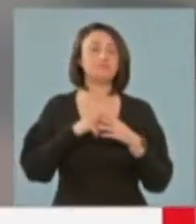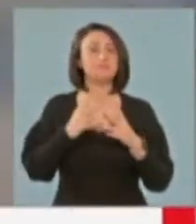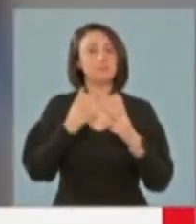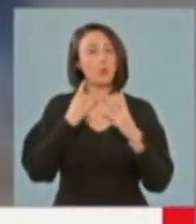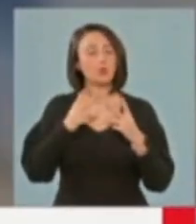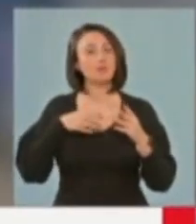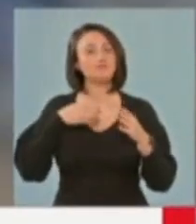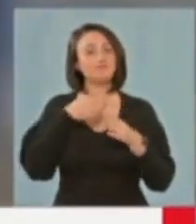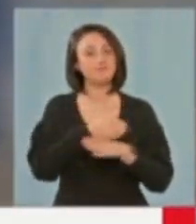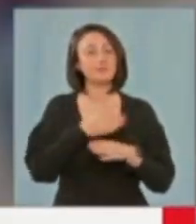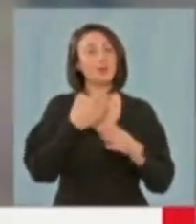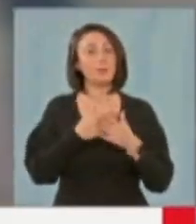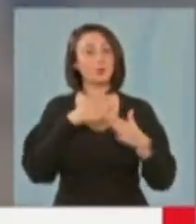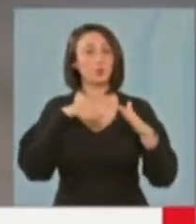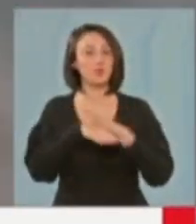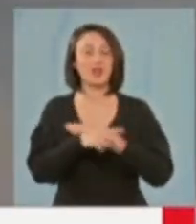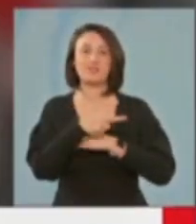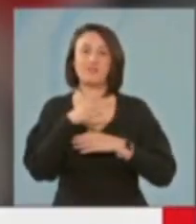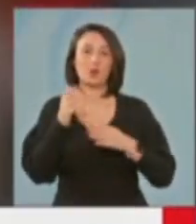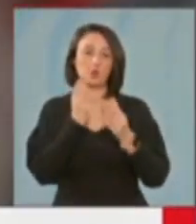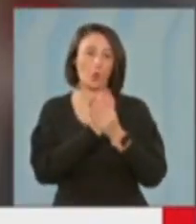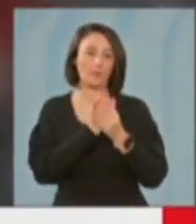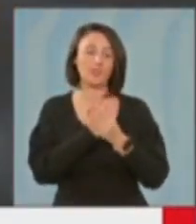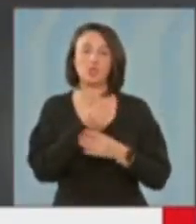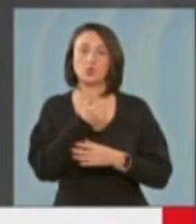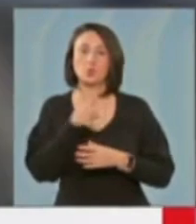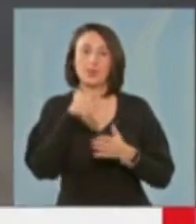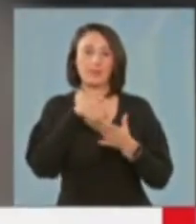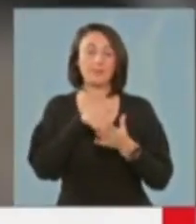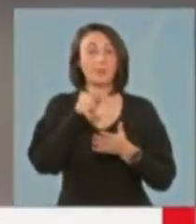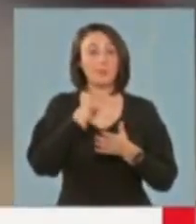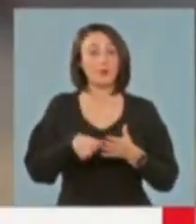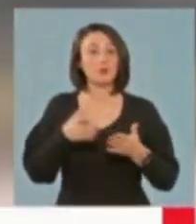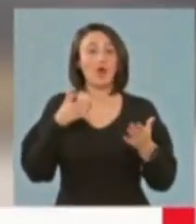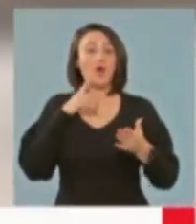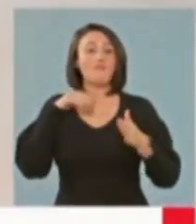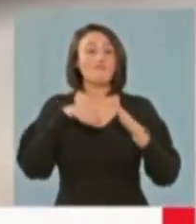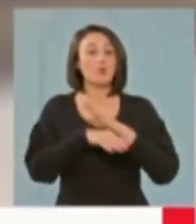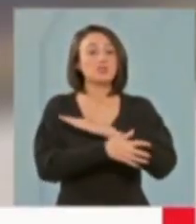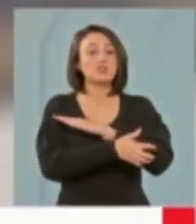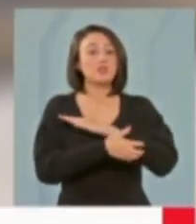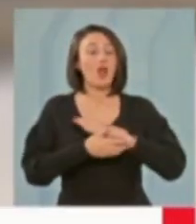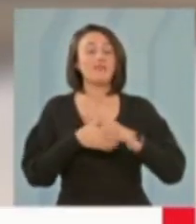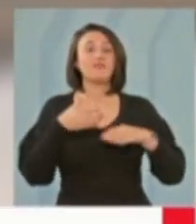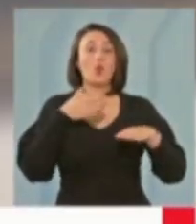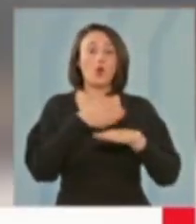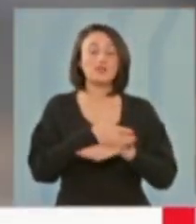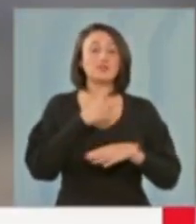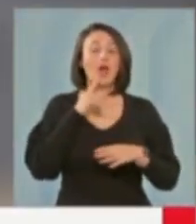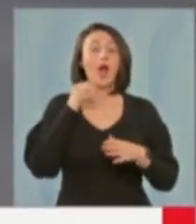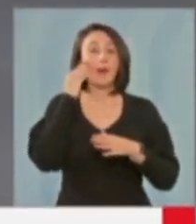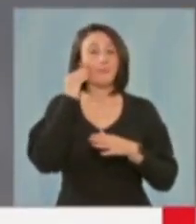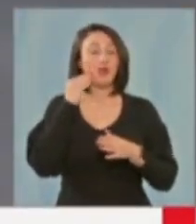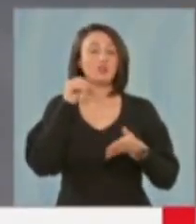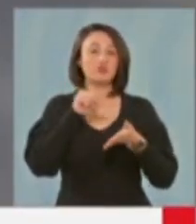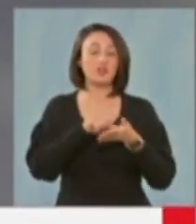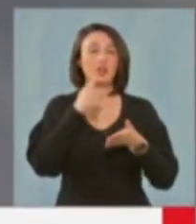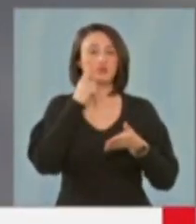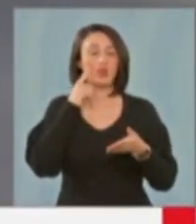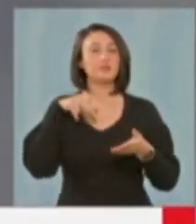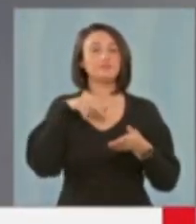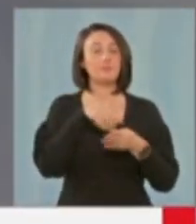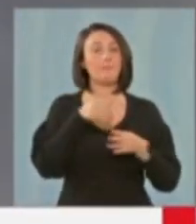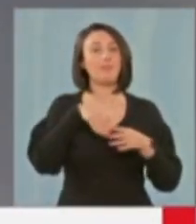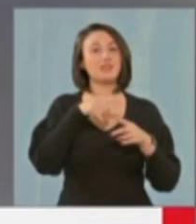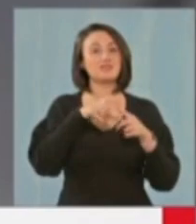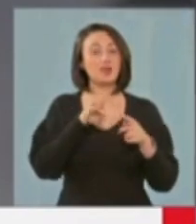important de tranzit pentru migranții fără acte. Sute de mii de migranți care fug de sărăcie și violență din America Centrală încearcă să treacă prin